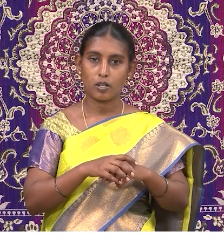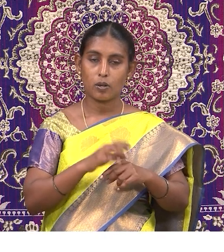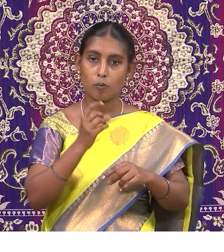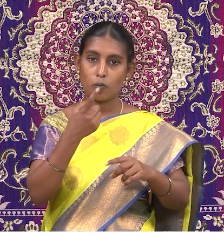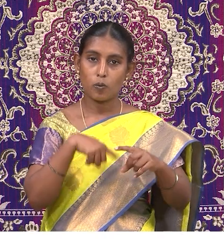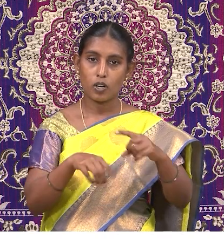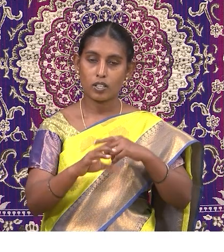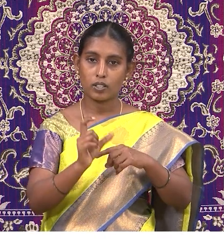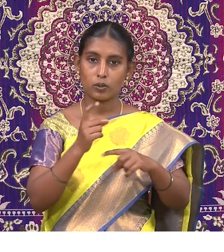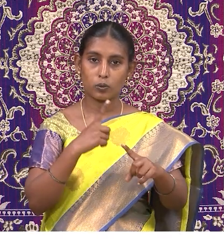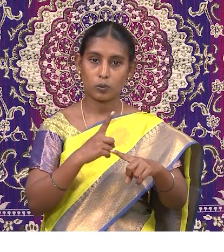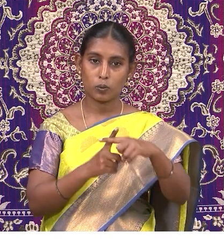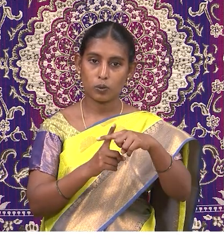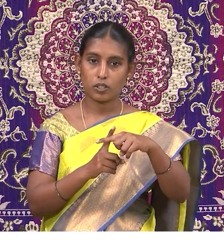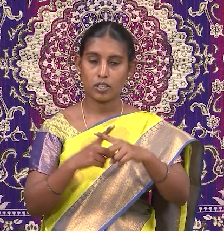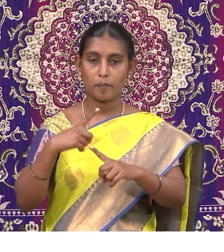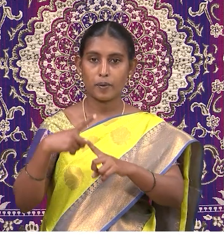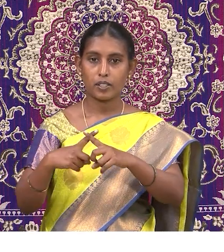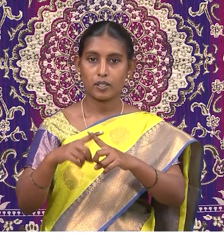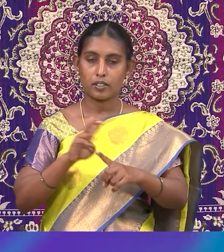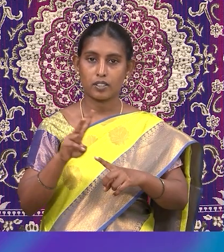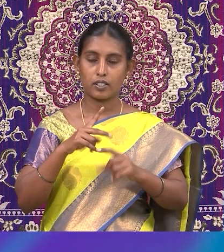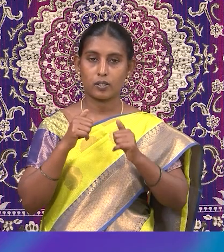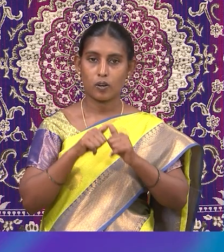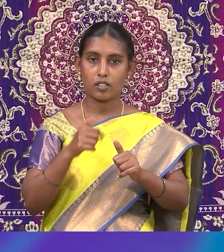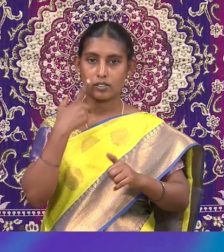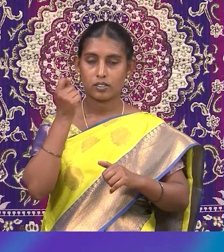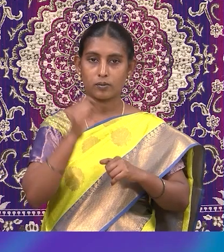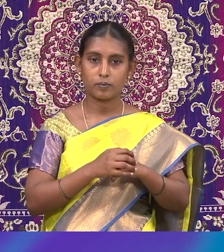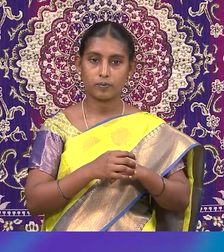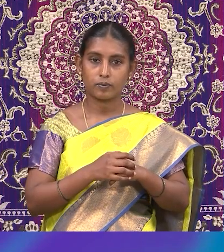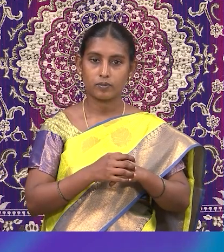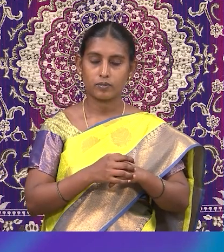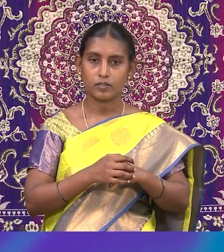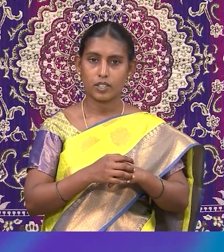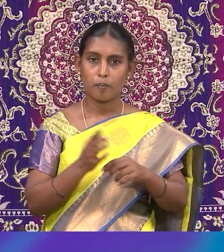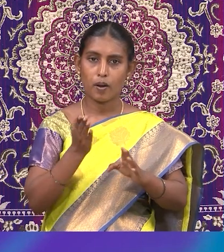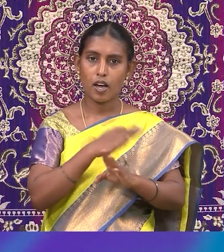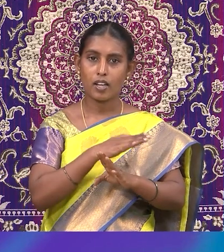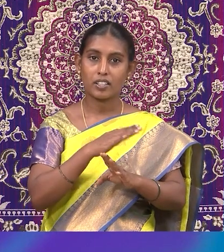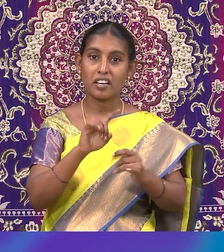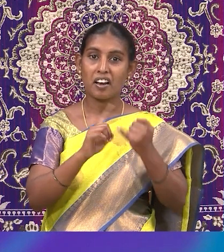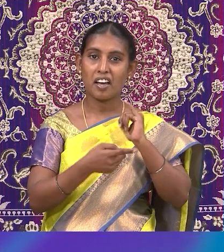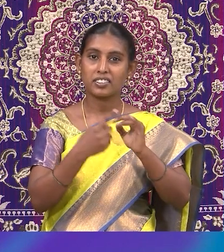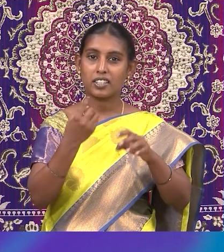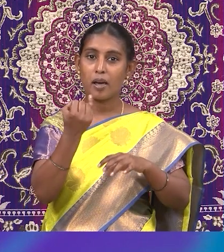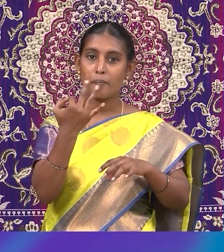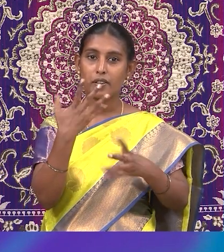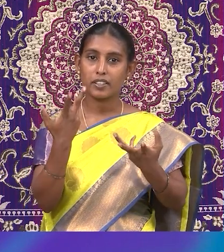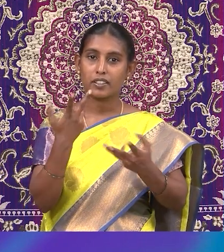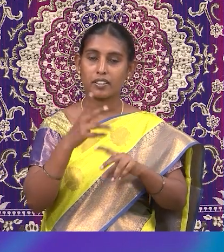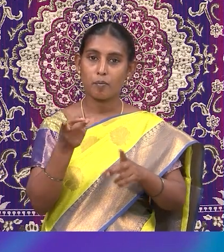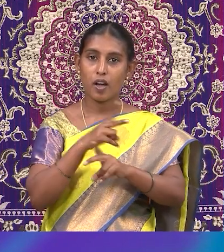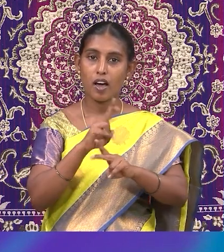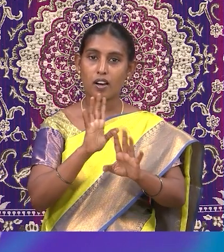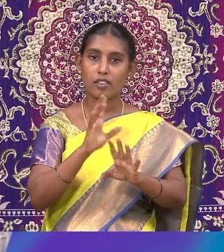மூலங்களின் கூடுதல் மற்றும் பெருக்கற்பலன் காண்க. இல்லை என்ன இல்லை மாலி உறுப்பு இல்லை பாருங்கள் அங்கே. அப்போ